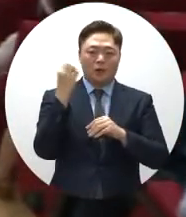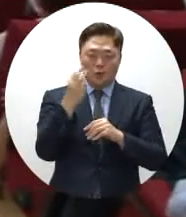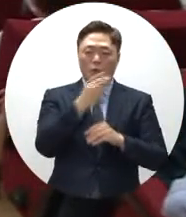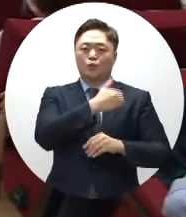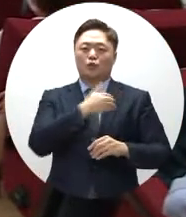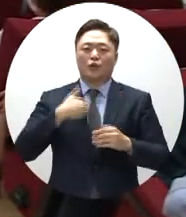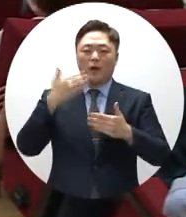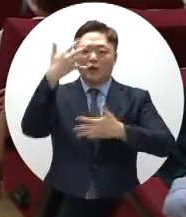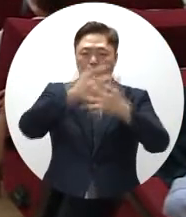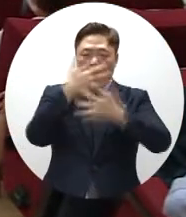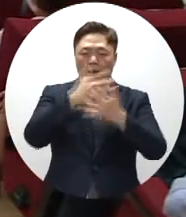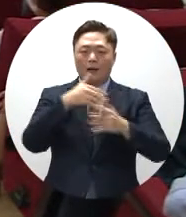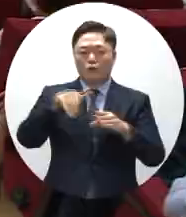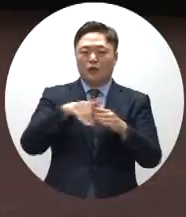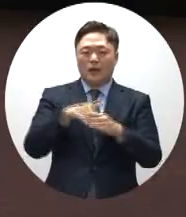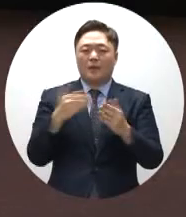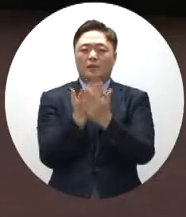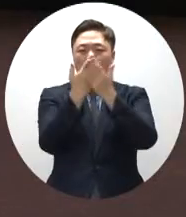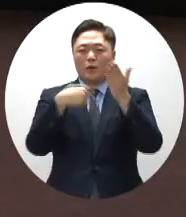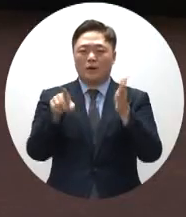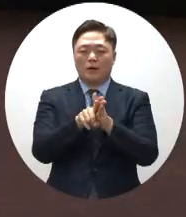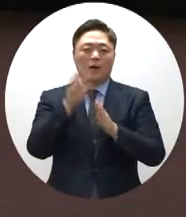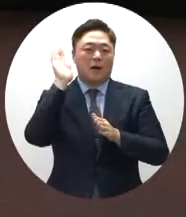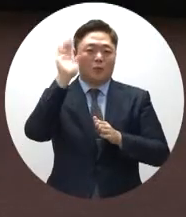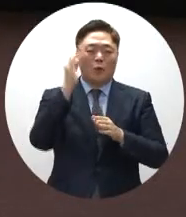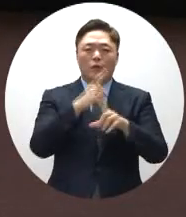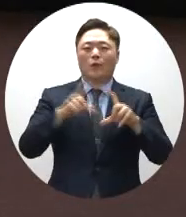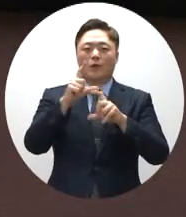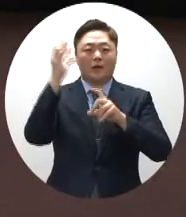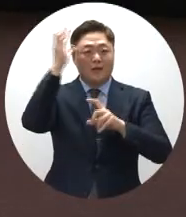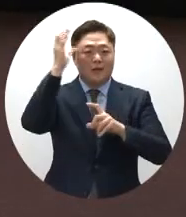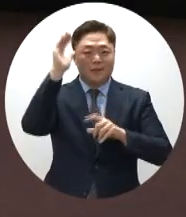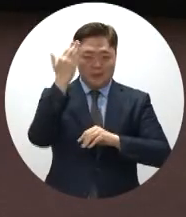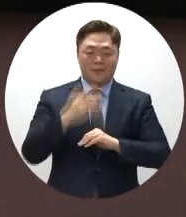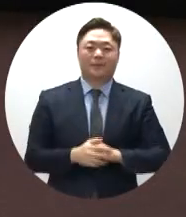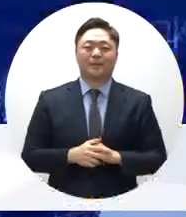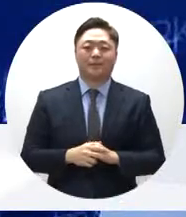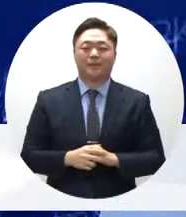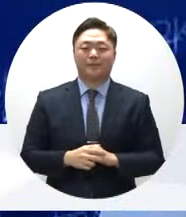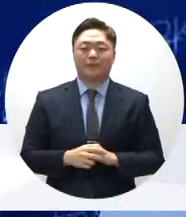지역의 풍성한 영화 문화 발전에 힘을 더해 앞으로가 더 기대되는 시간이었습니다.